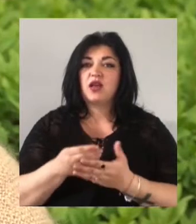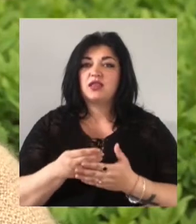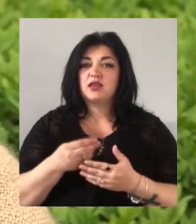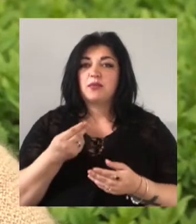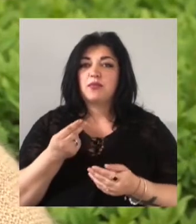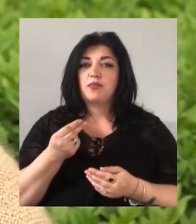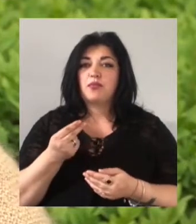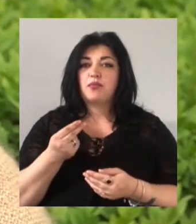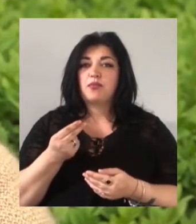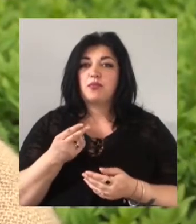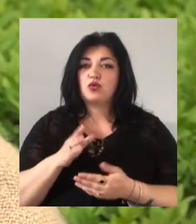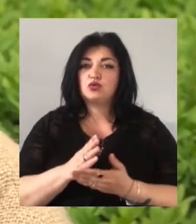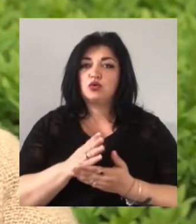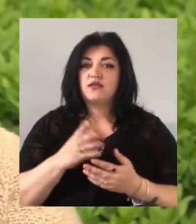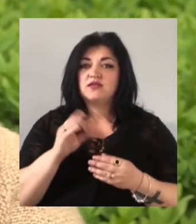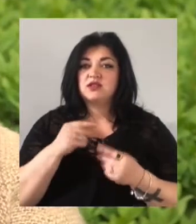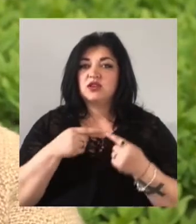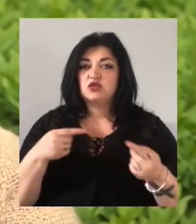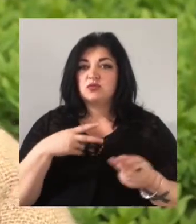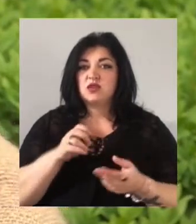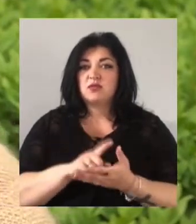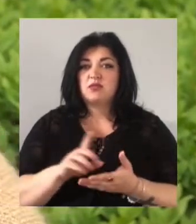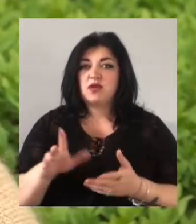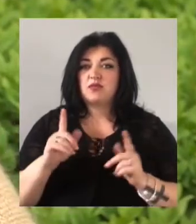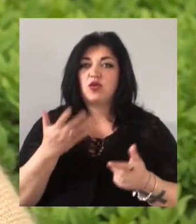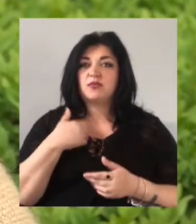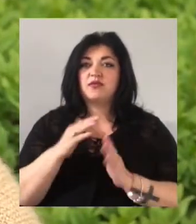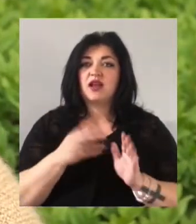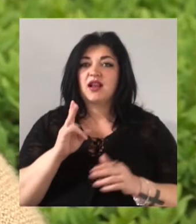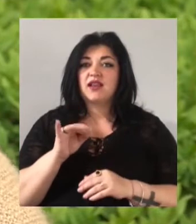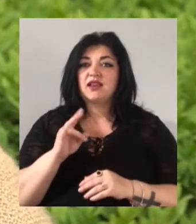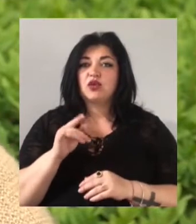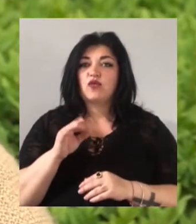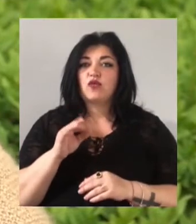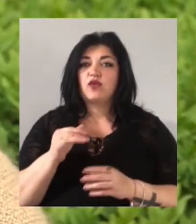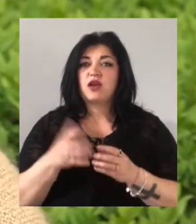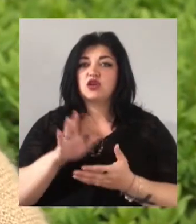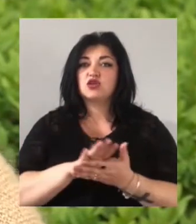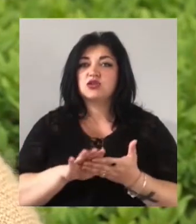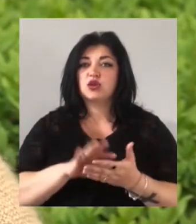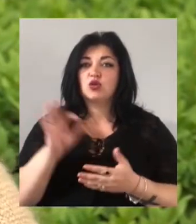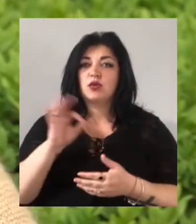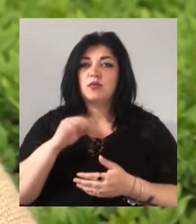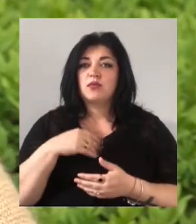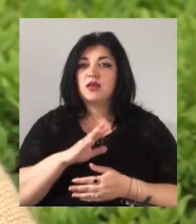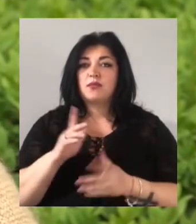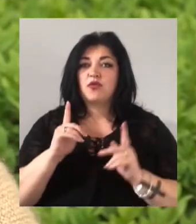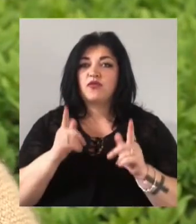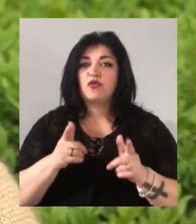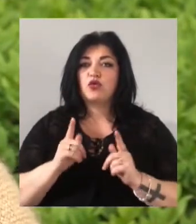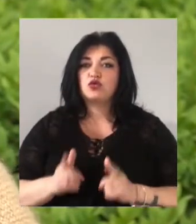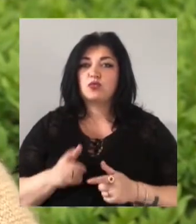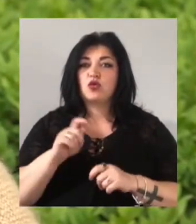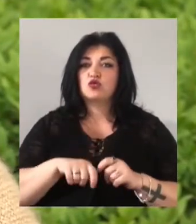маємо погоджувати. Коли ми викликаємо клінінгову компанію, яка чистить туалети, ми не погоджуємо кошторис